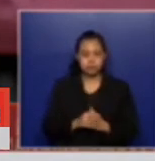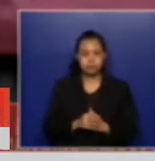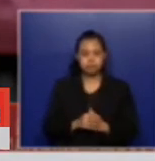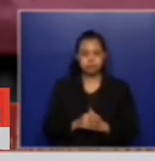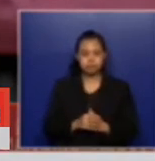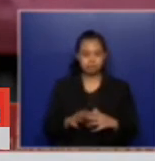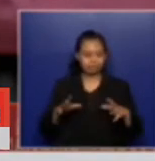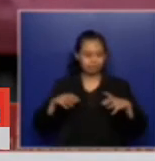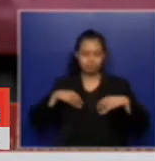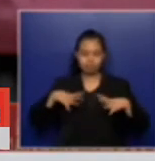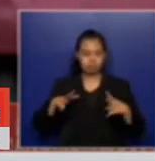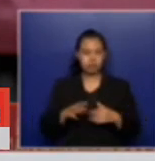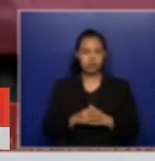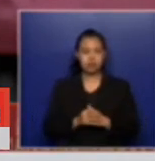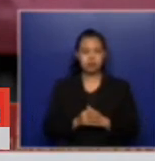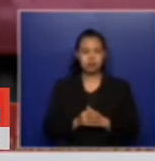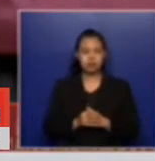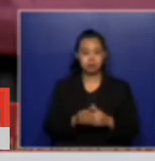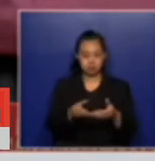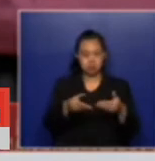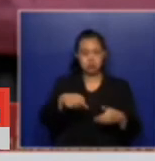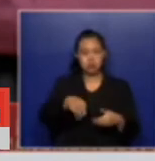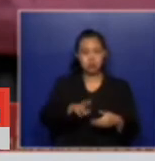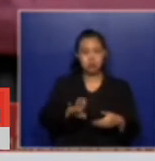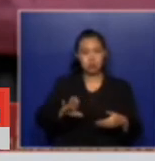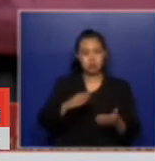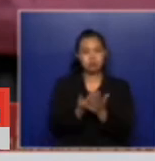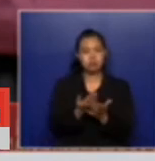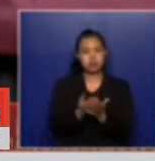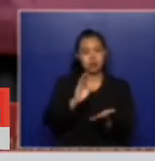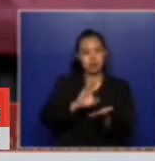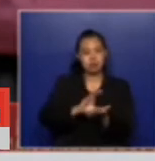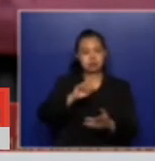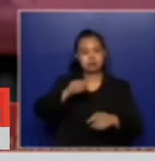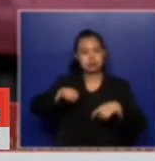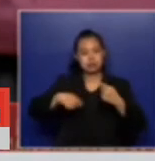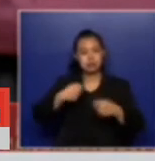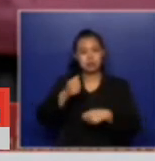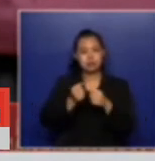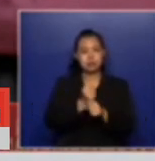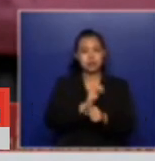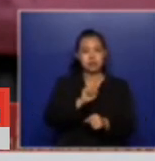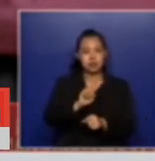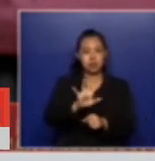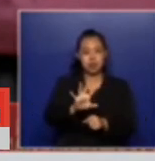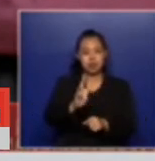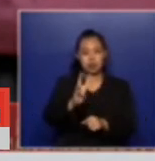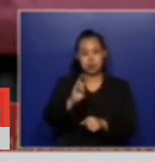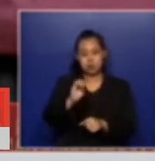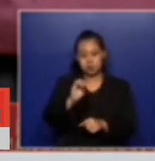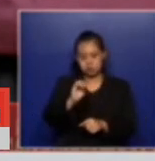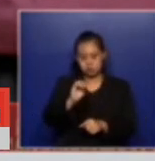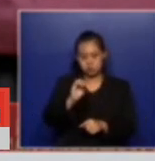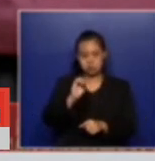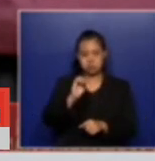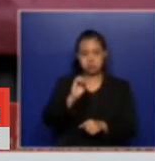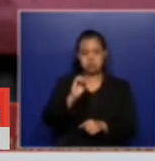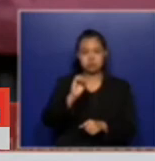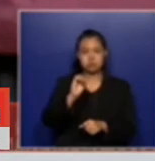กับหลักการของร่างพระราชบัญญัติงบประมาณรายจ่ายประจำปีงบประมาณพุทธศักราช